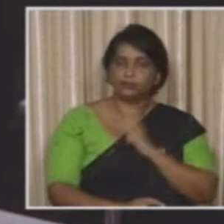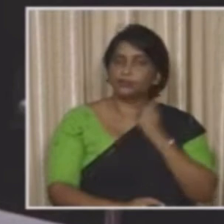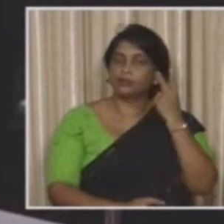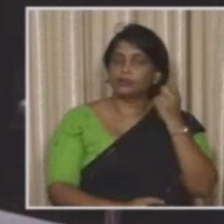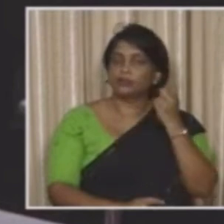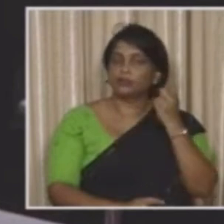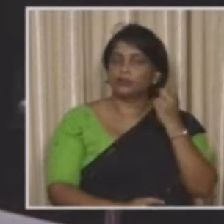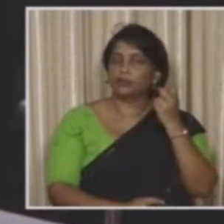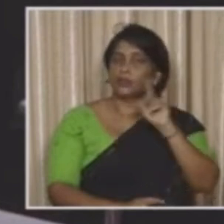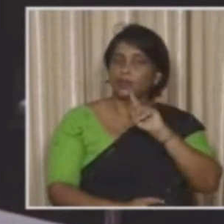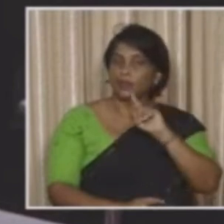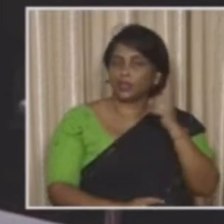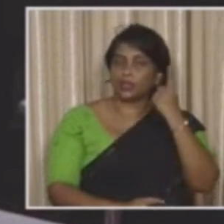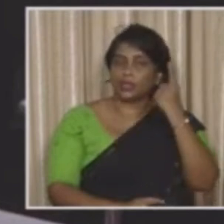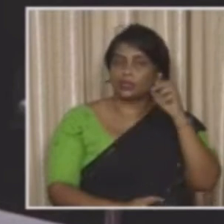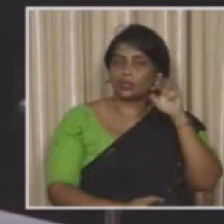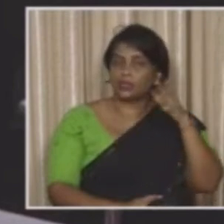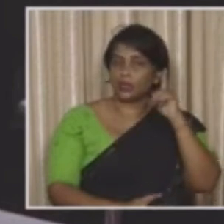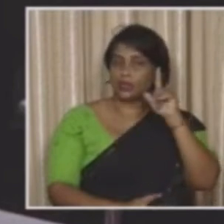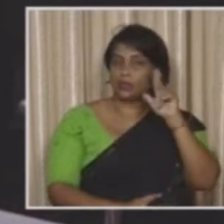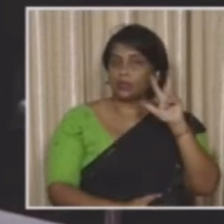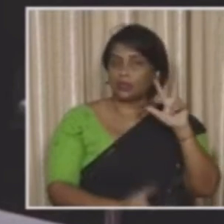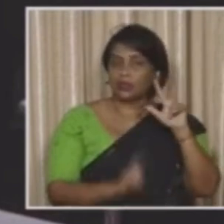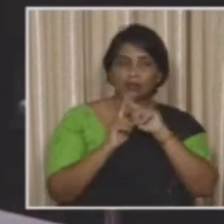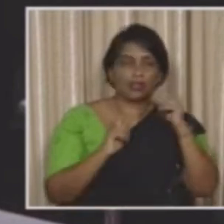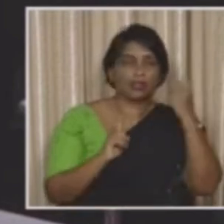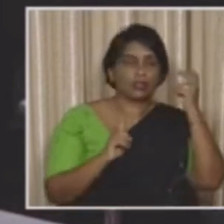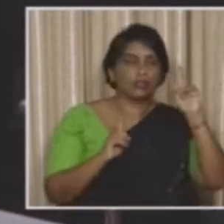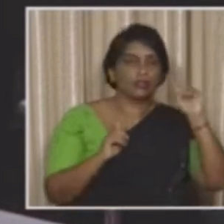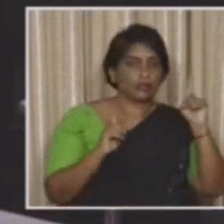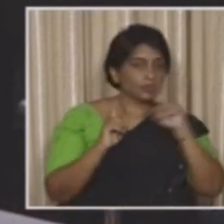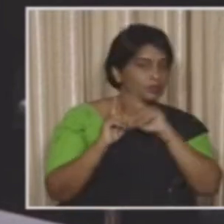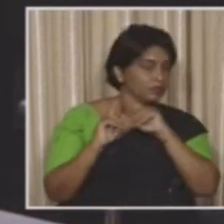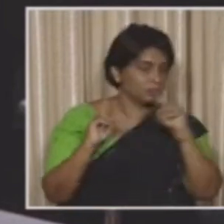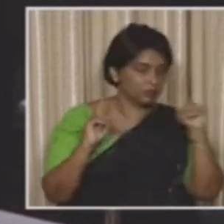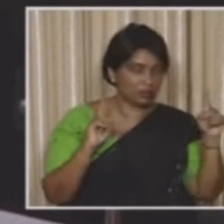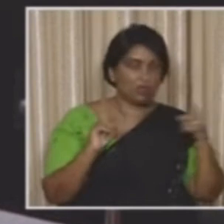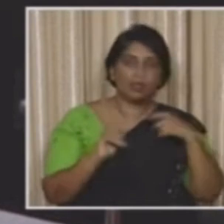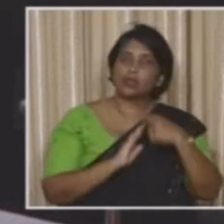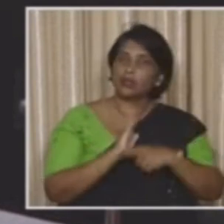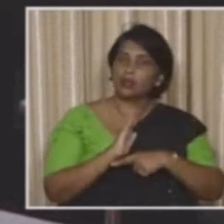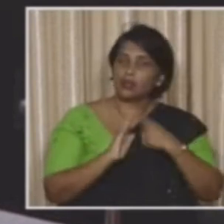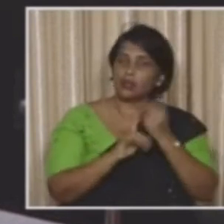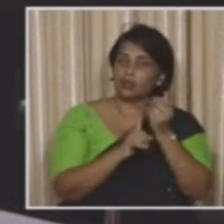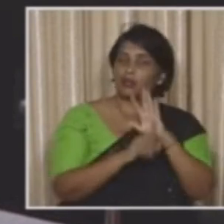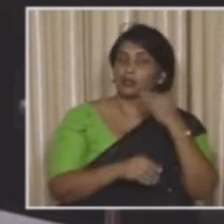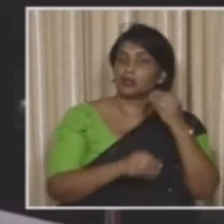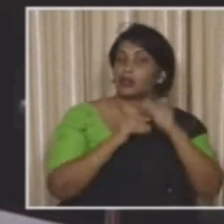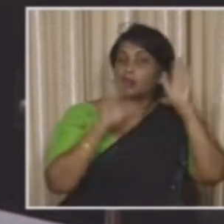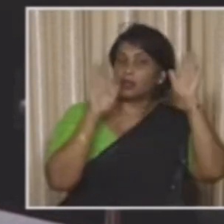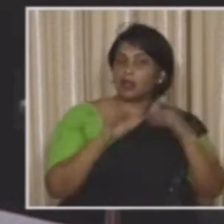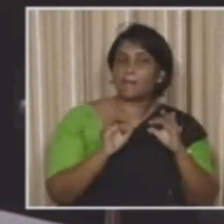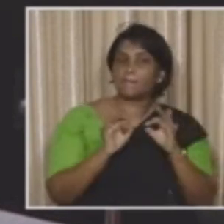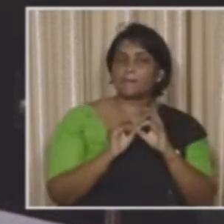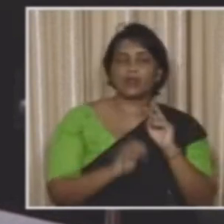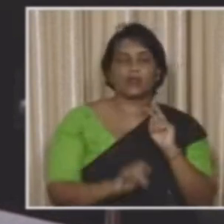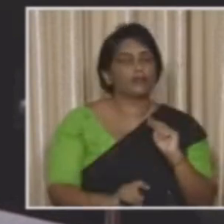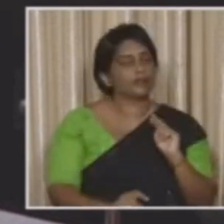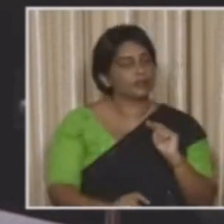2010 අපි ගත්තොත් 1978 ඉඳන් 2021 දක්වා ලංකාවට ඍජු ආයෝජන ඇවිල්ලා තියෙන බිලියන